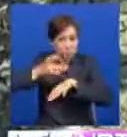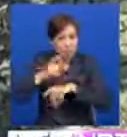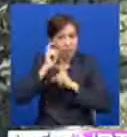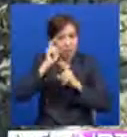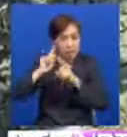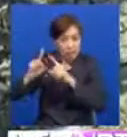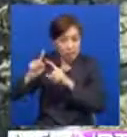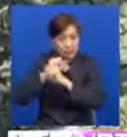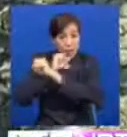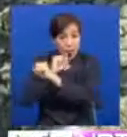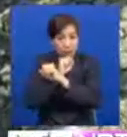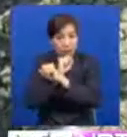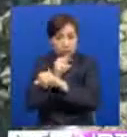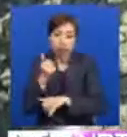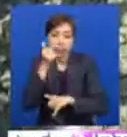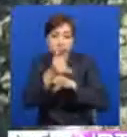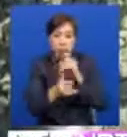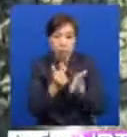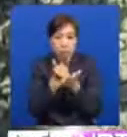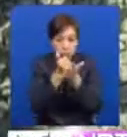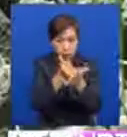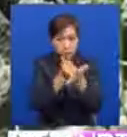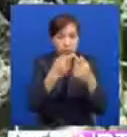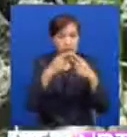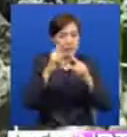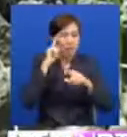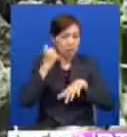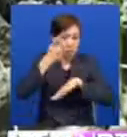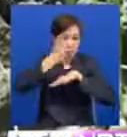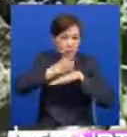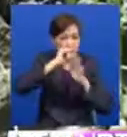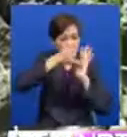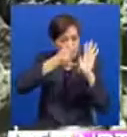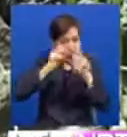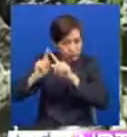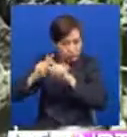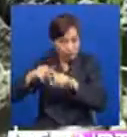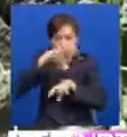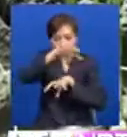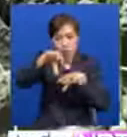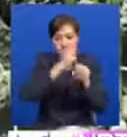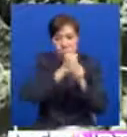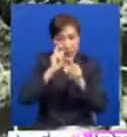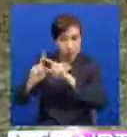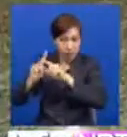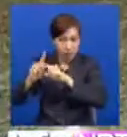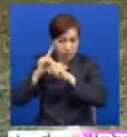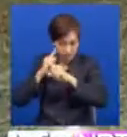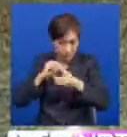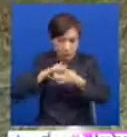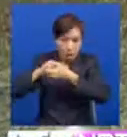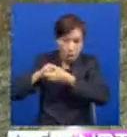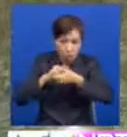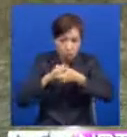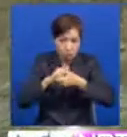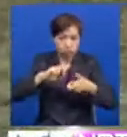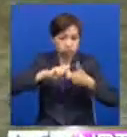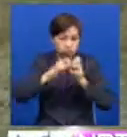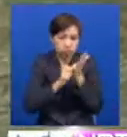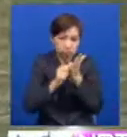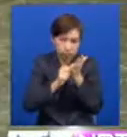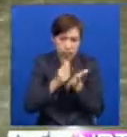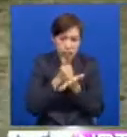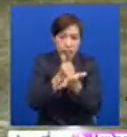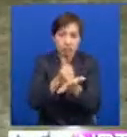จะเข้าไปดูแลทั้งนี้ยืนยันว่าผู้ว่าราชการจังหวัดและทุกหน่วยงานที่เกี่ยวข้องให้ความร่วมมือในการแก้ไขปัญหา